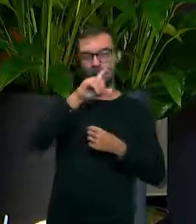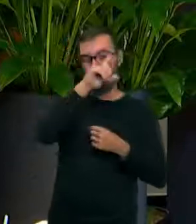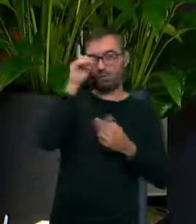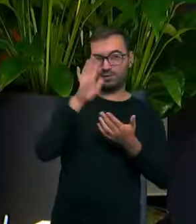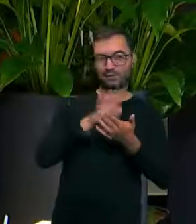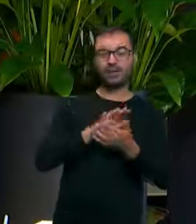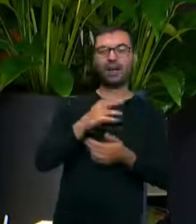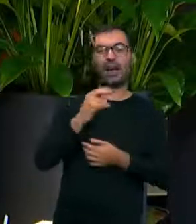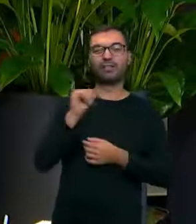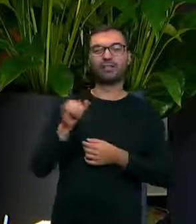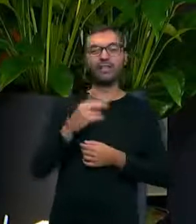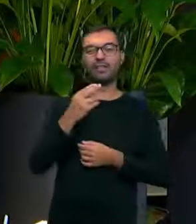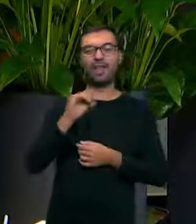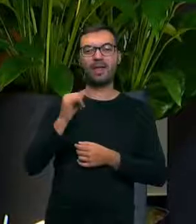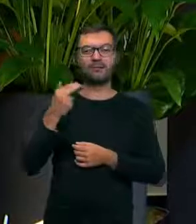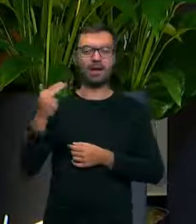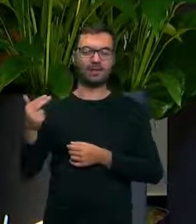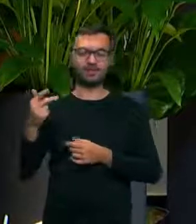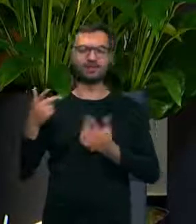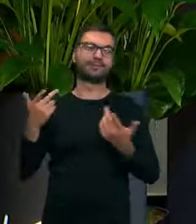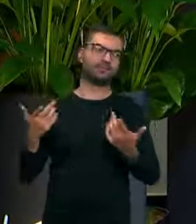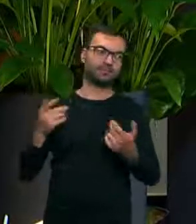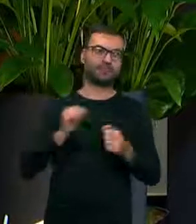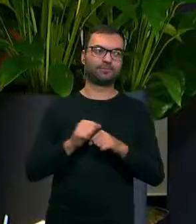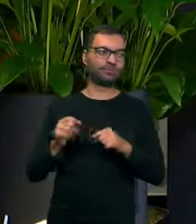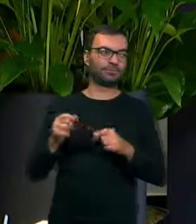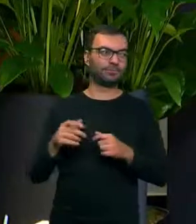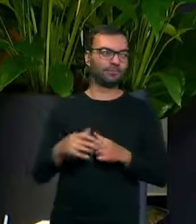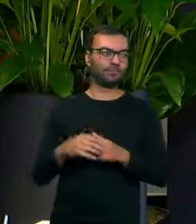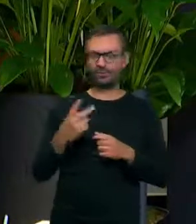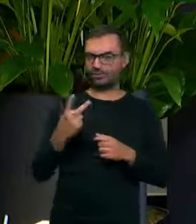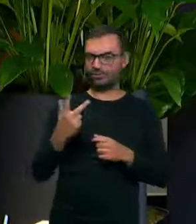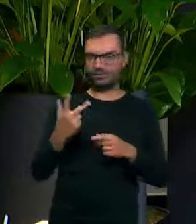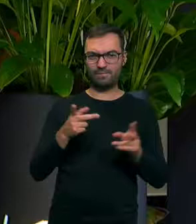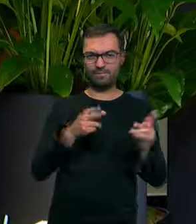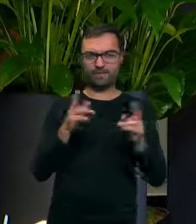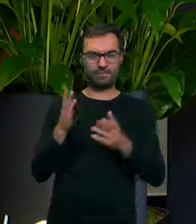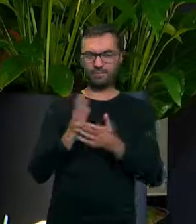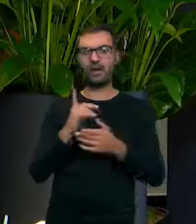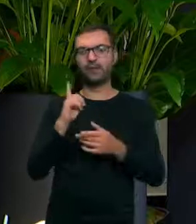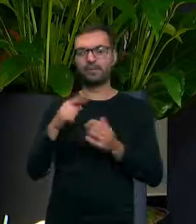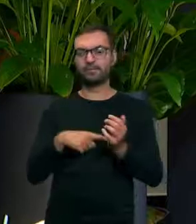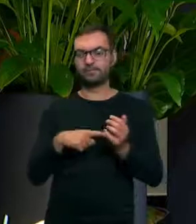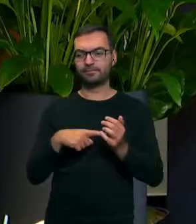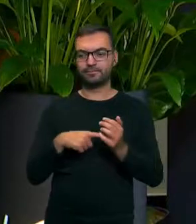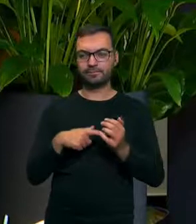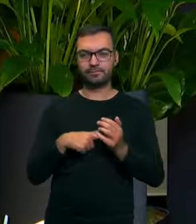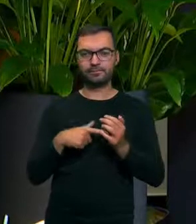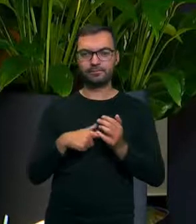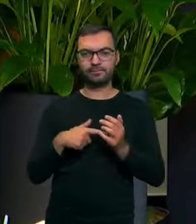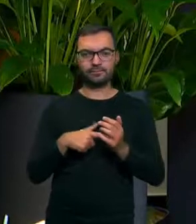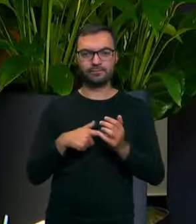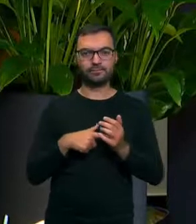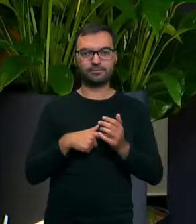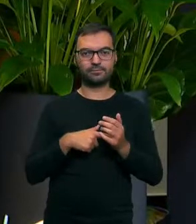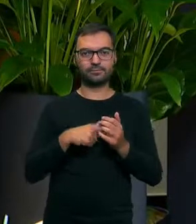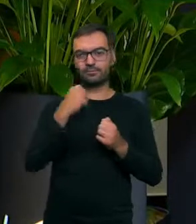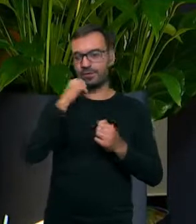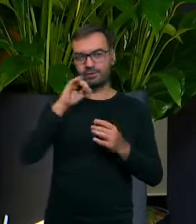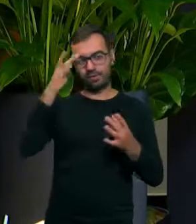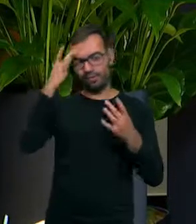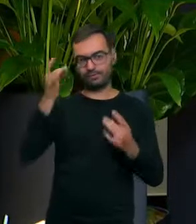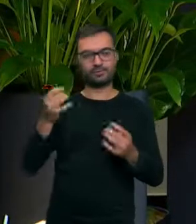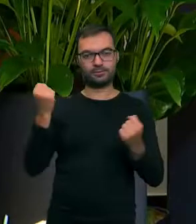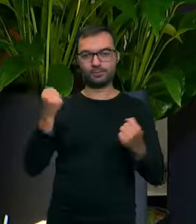postać Andrzeja Neymana, która oczywiście jest tam tam są dwie czy trzy sceny, ale no bardzo